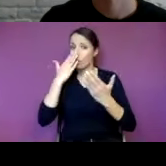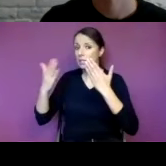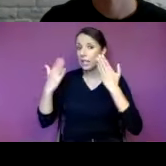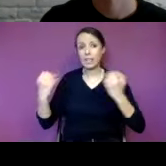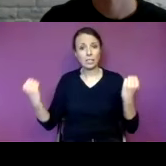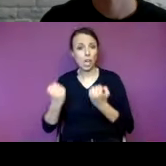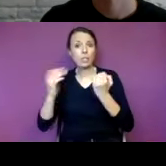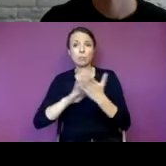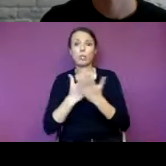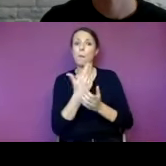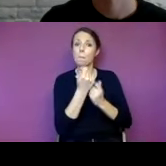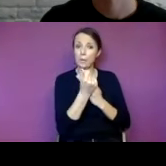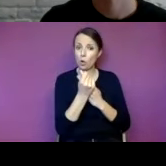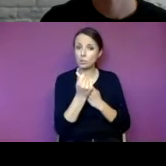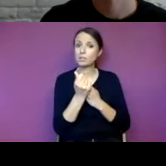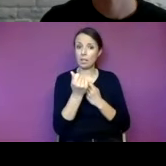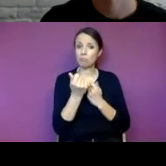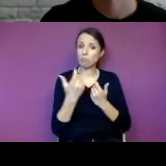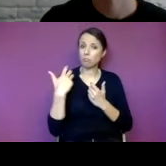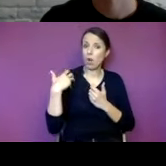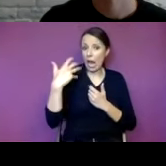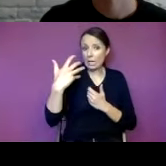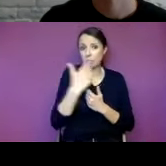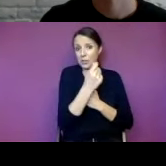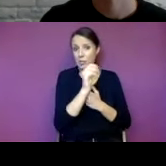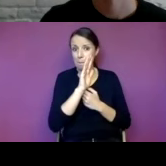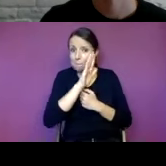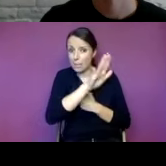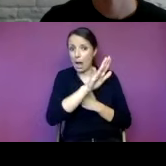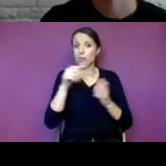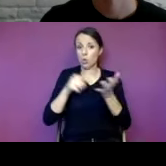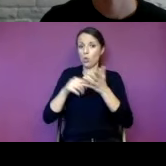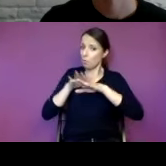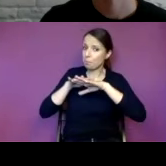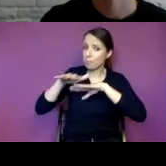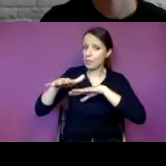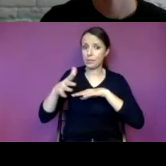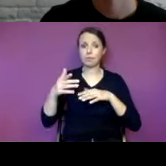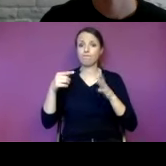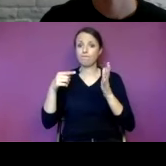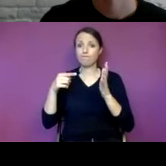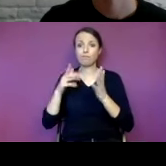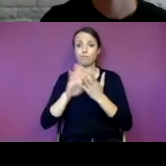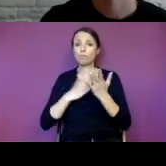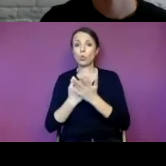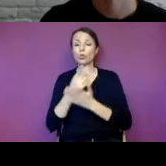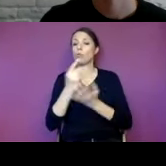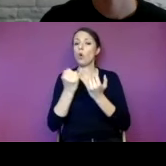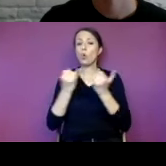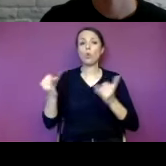kapitałem, trochę wyższym kapitałem kulturowym i finansowym, którzy w nieformalny sposób mogą